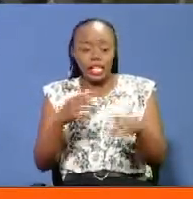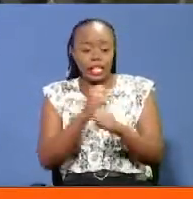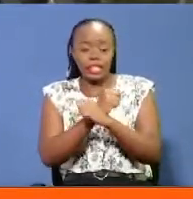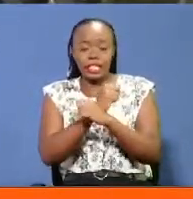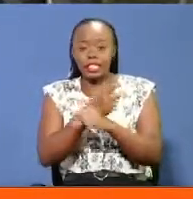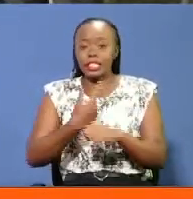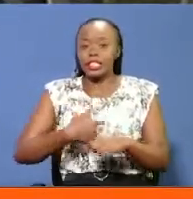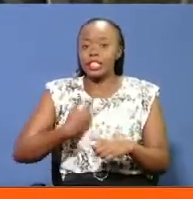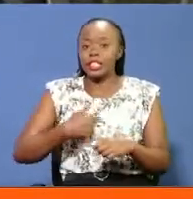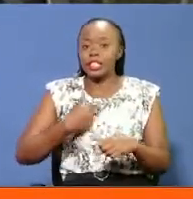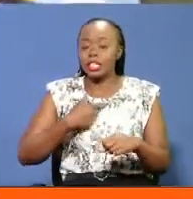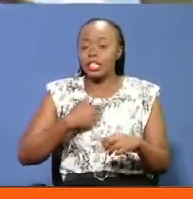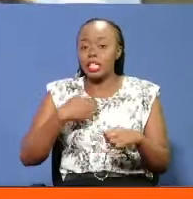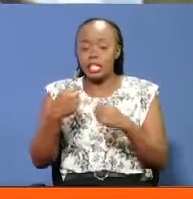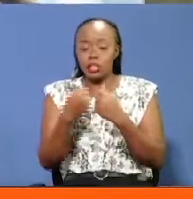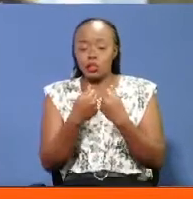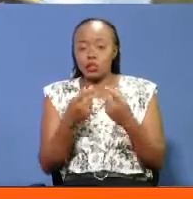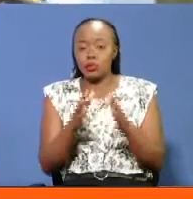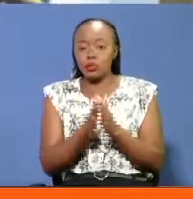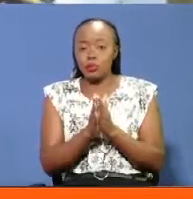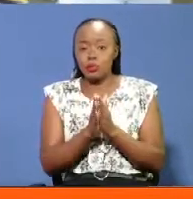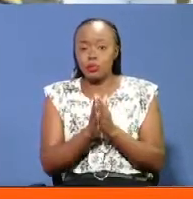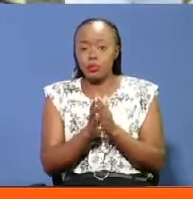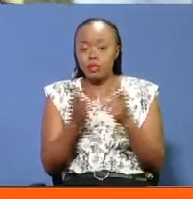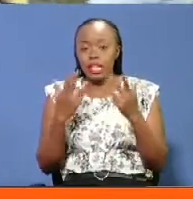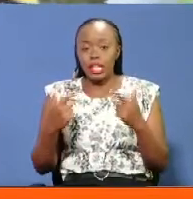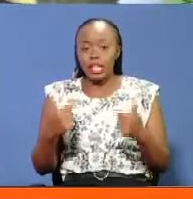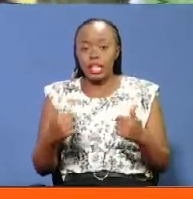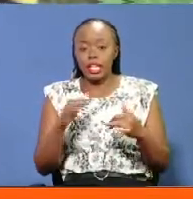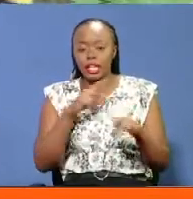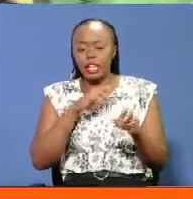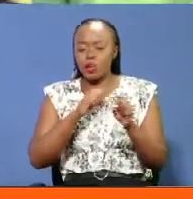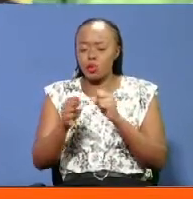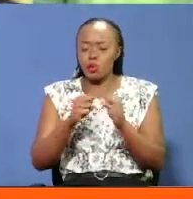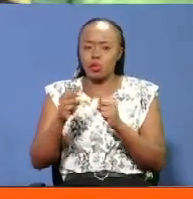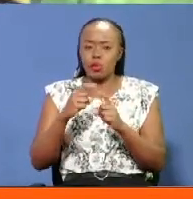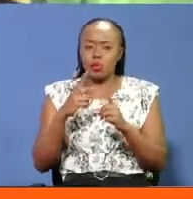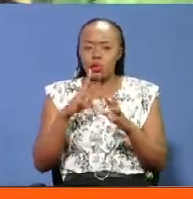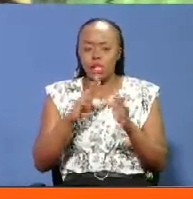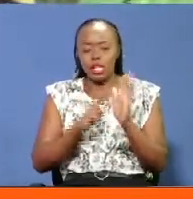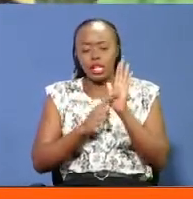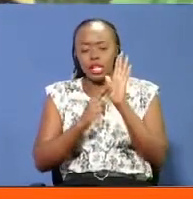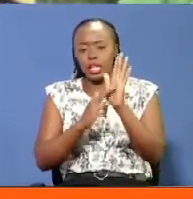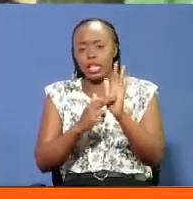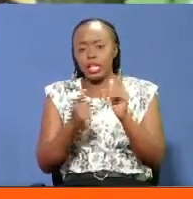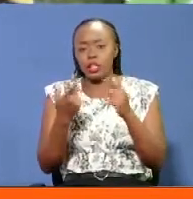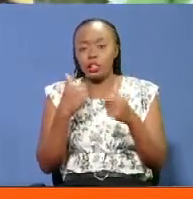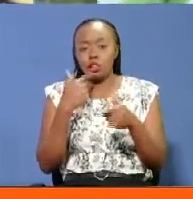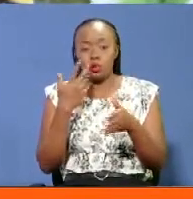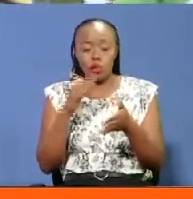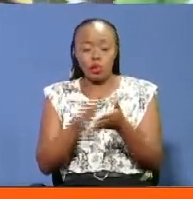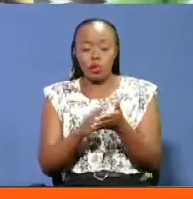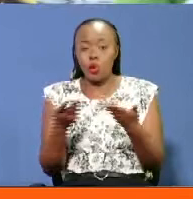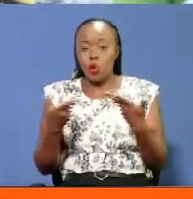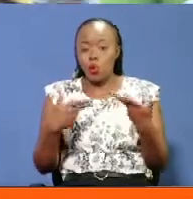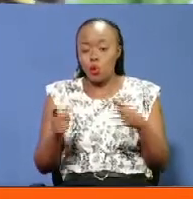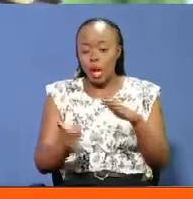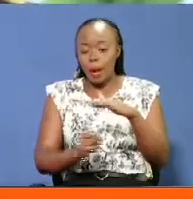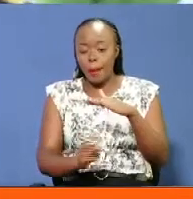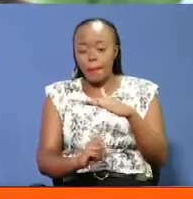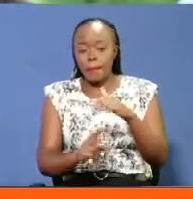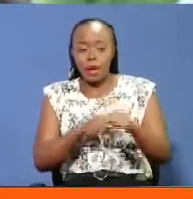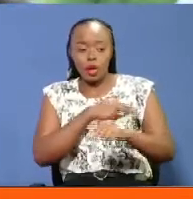wakiwa wameshikana. Tuko kwenye harakati ya kuhakikisha kwamba ripoti zinaandikwa na wizara husika ya